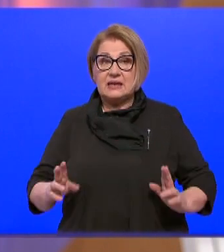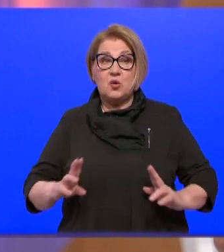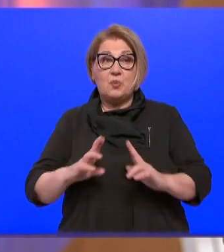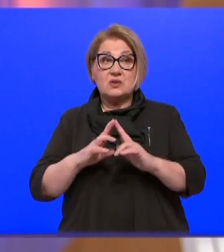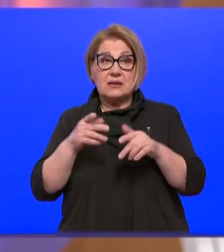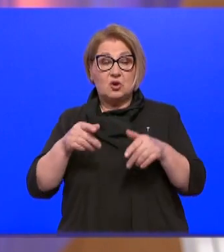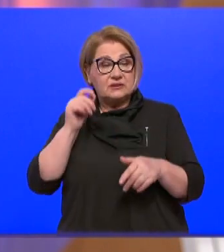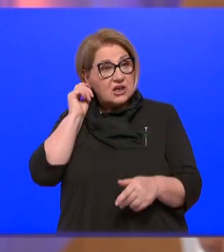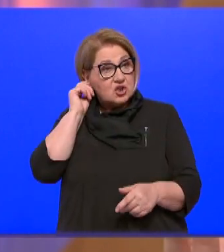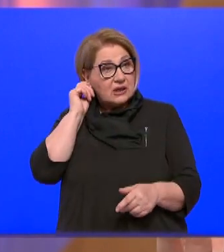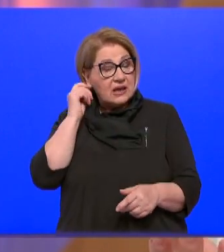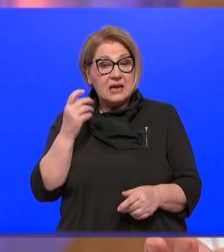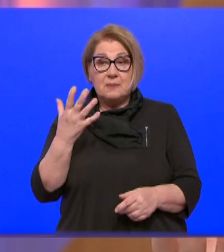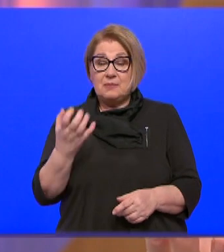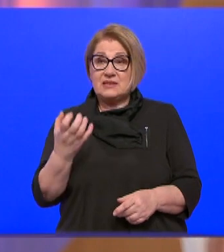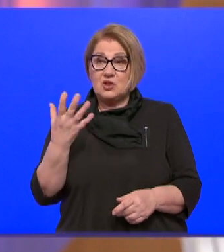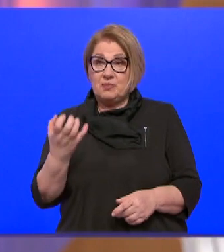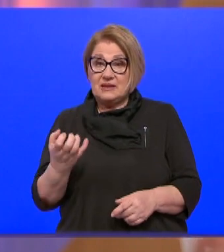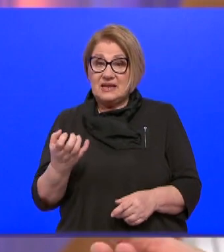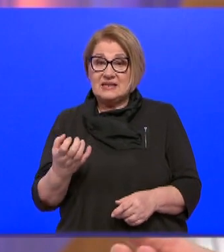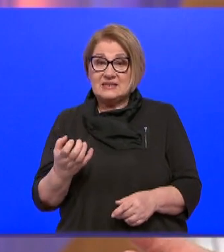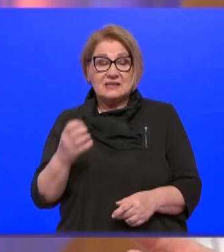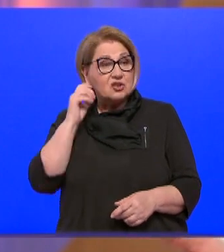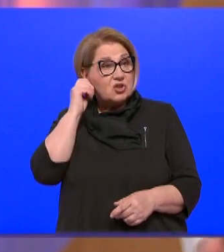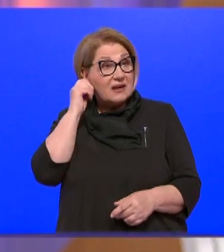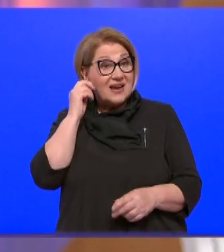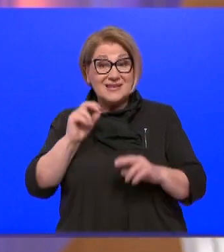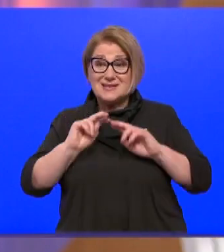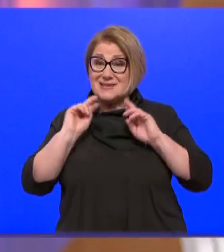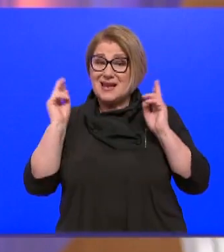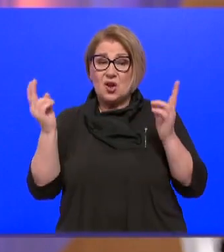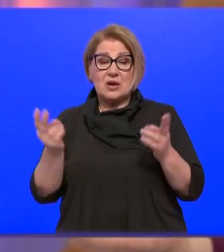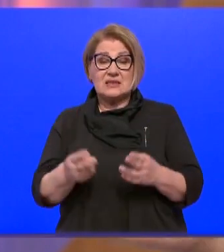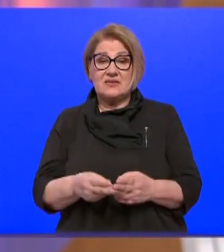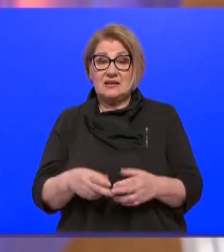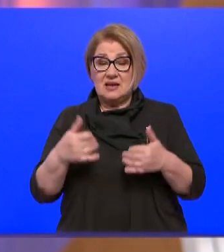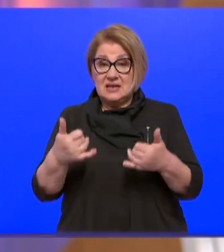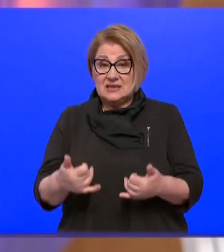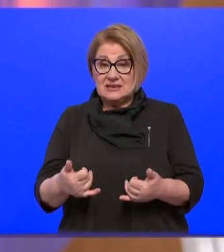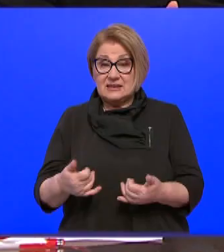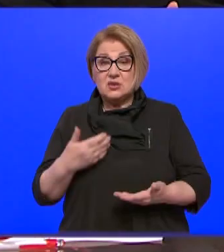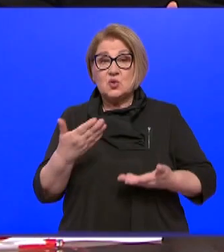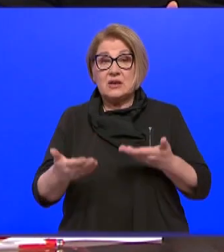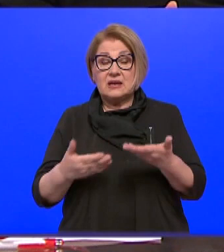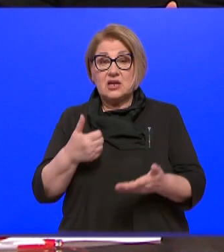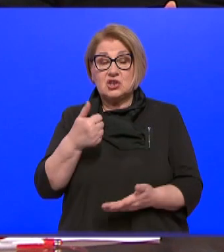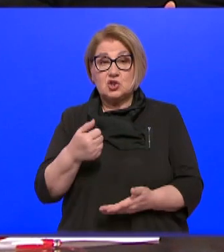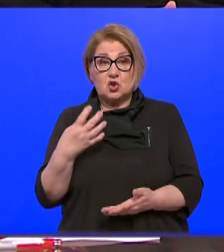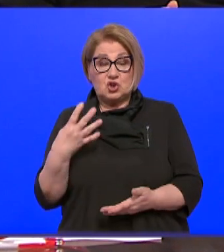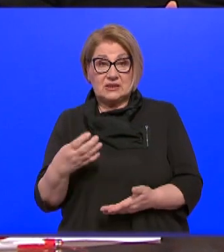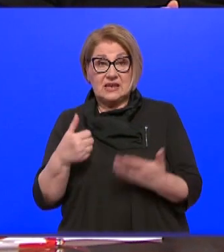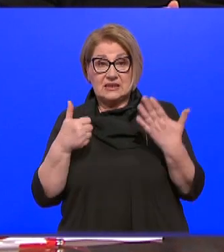do danas smo primili 550 nominacije iz cijeloga svijeta. A evo, sada su nagrađene